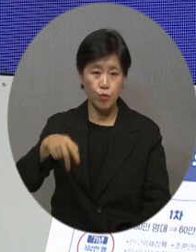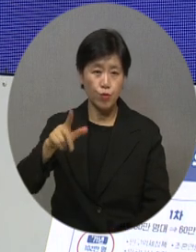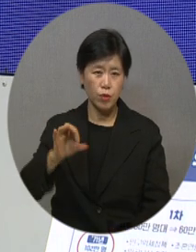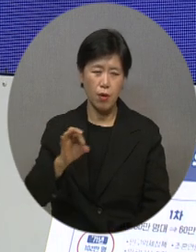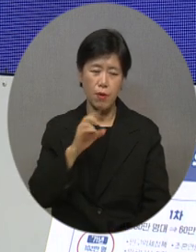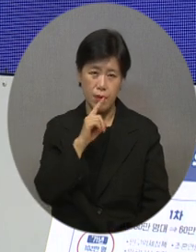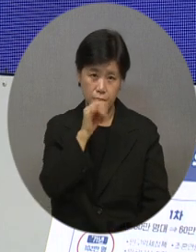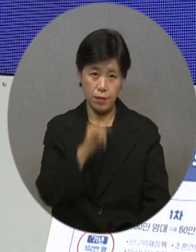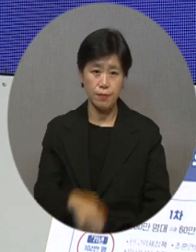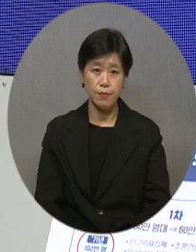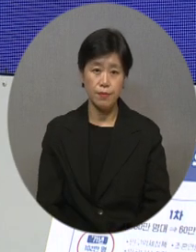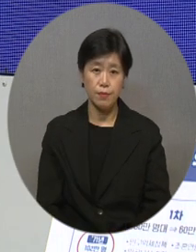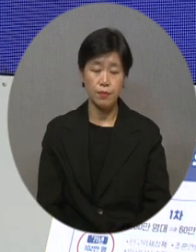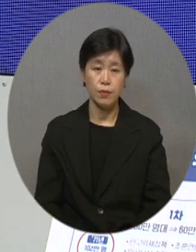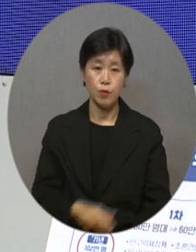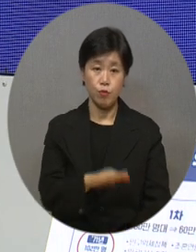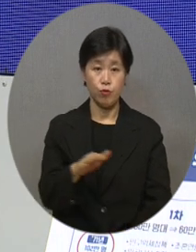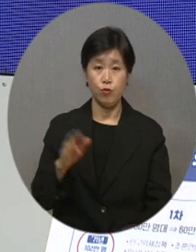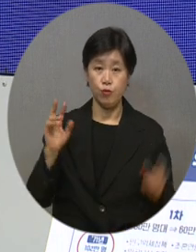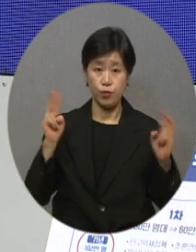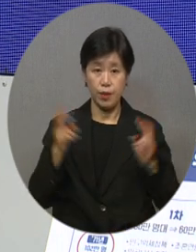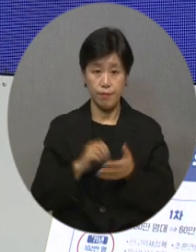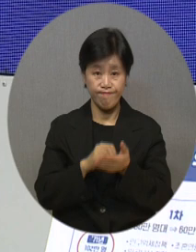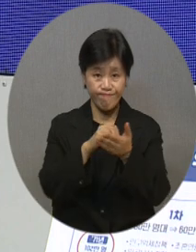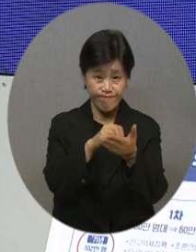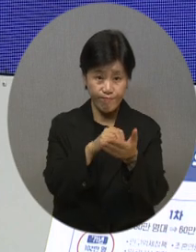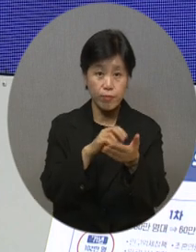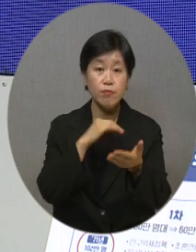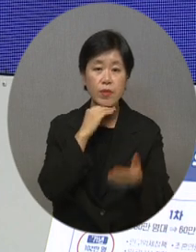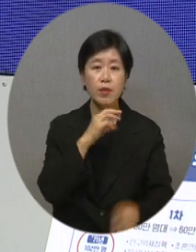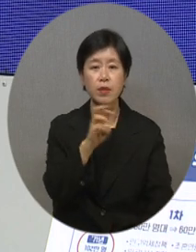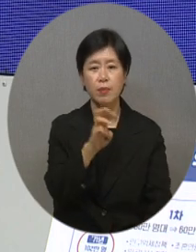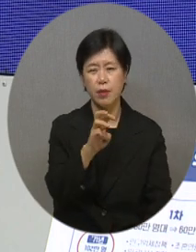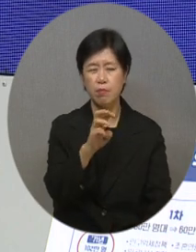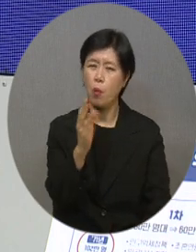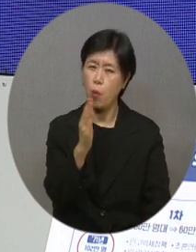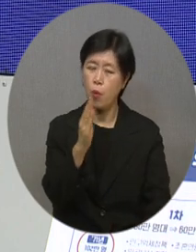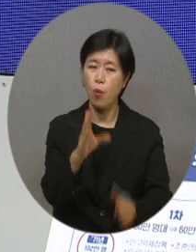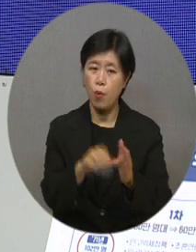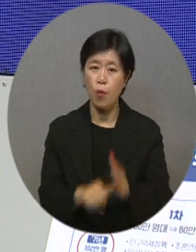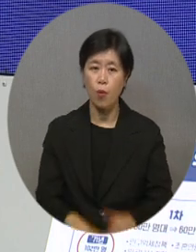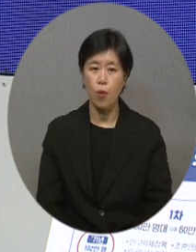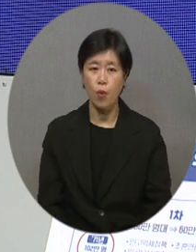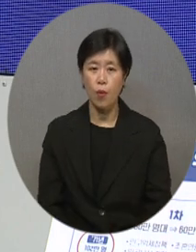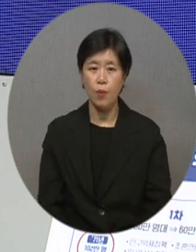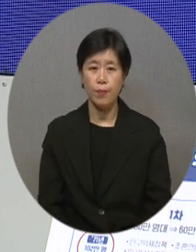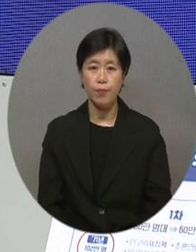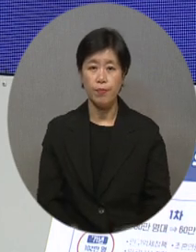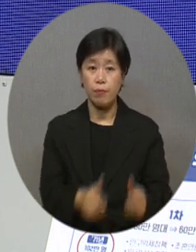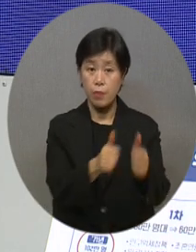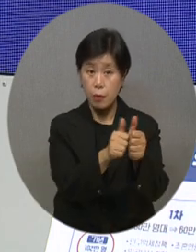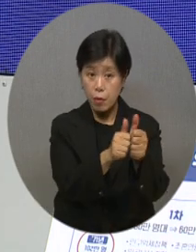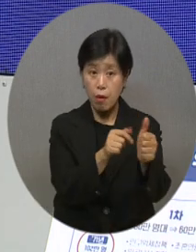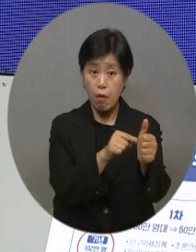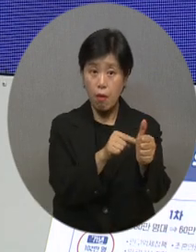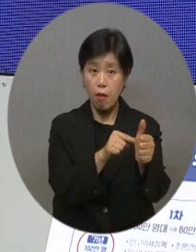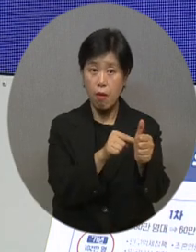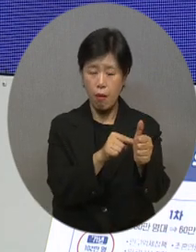나이가 30.9세입니다. 그때 이제 직장에 들어가고 나서 이제 남자 같은 경우는 좀 돈도 좀 벌어야